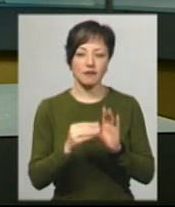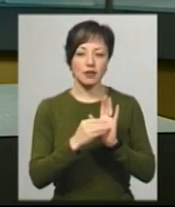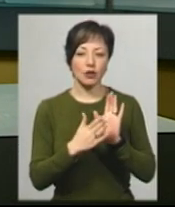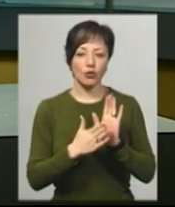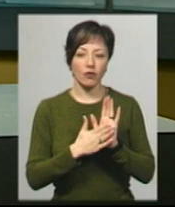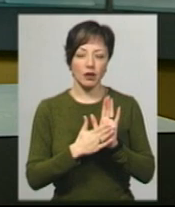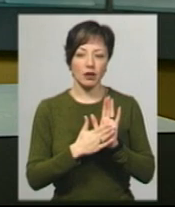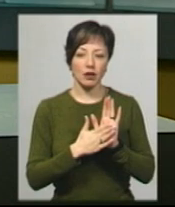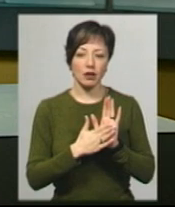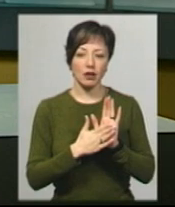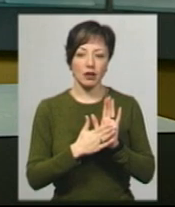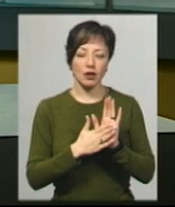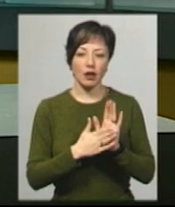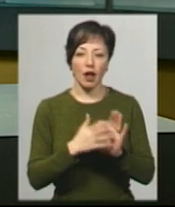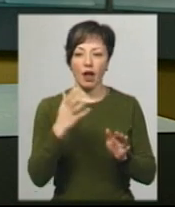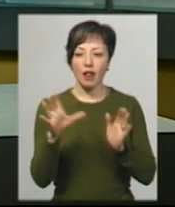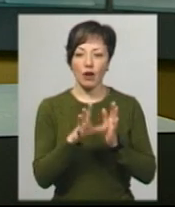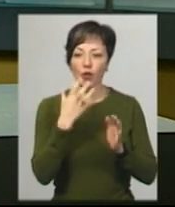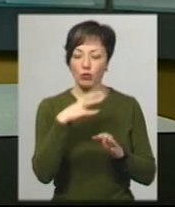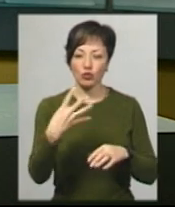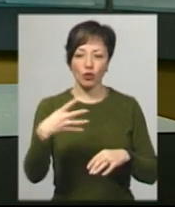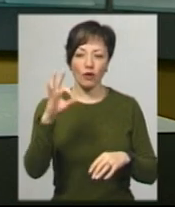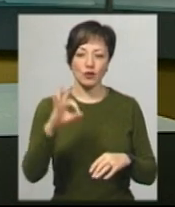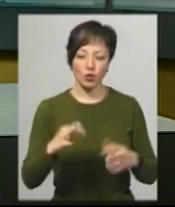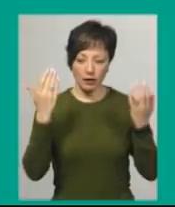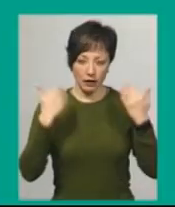встановили електроопіки до 40% поверхні тіла.